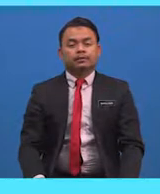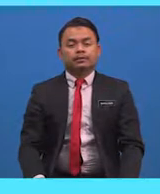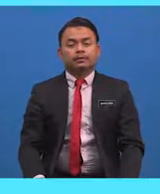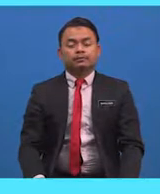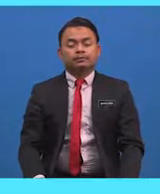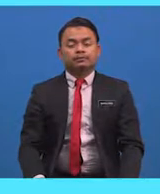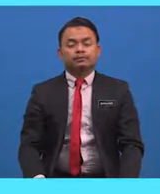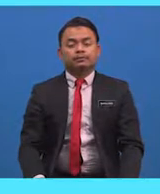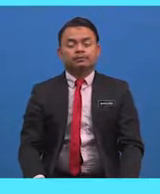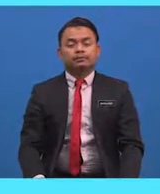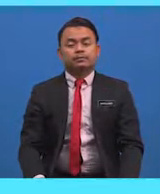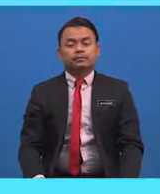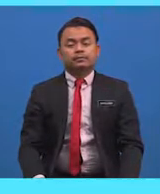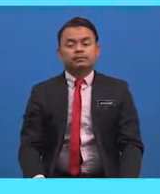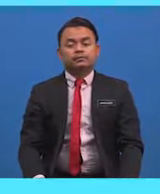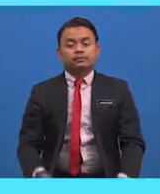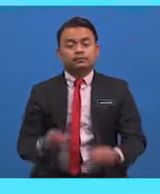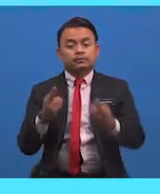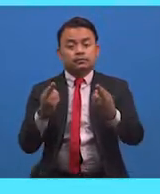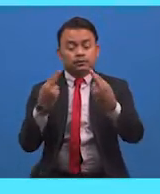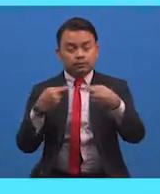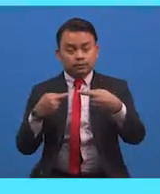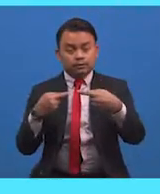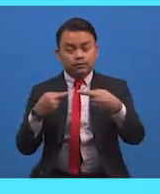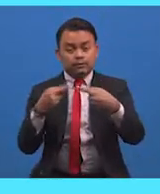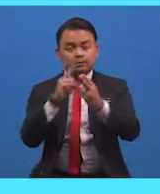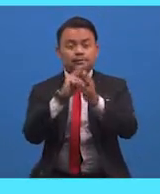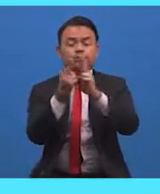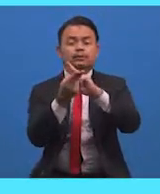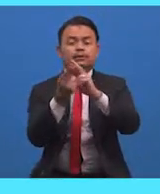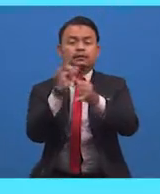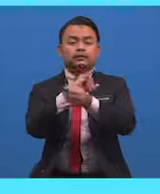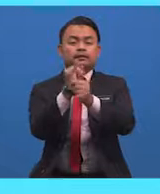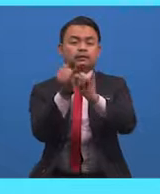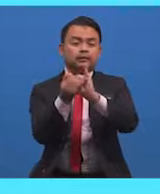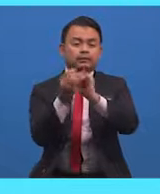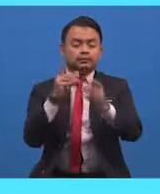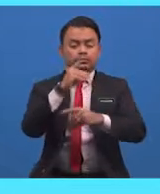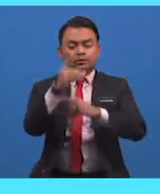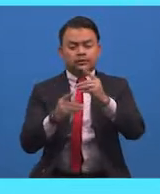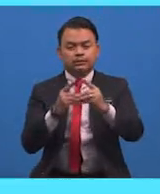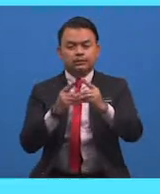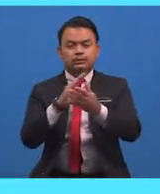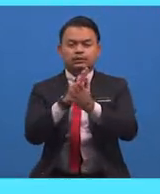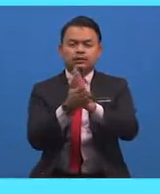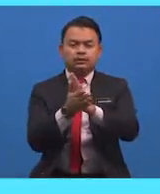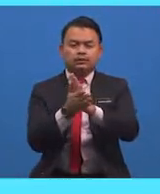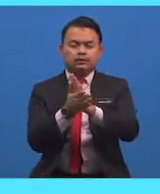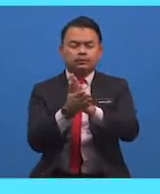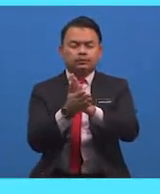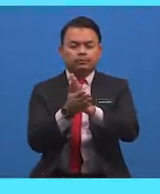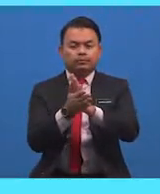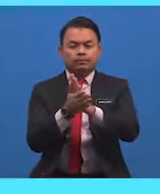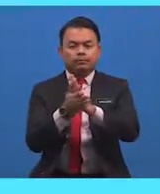keadaan berlakunya perubahan kepada pola iklim dunia sama ada menjadi semakin panas ataupun